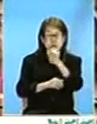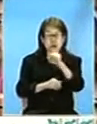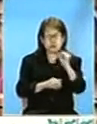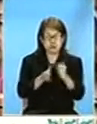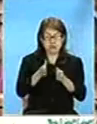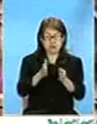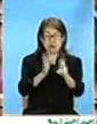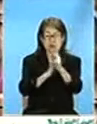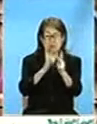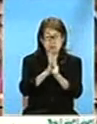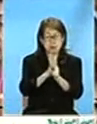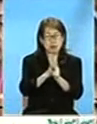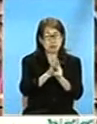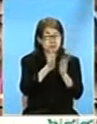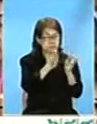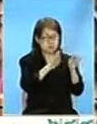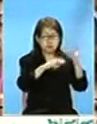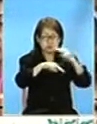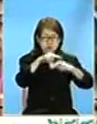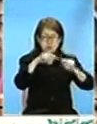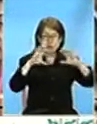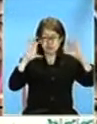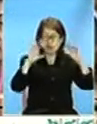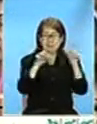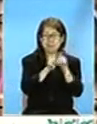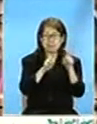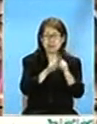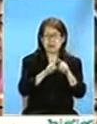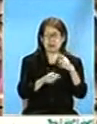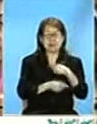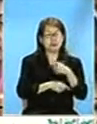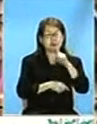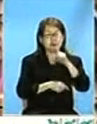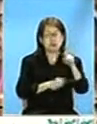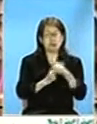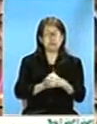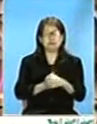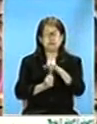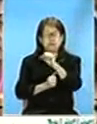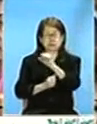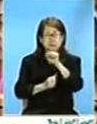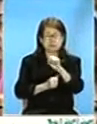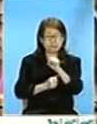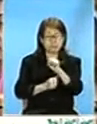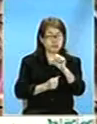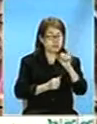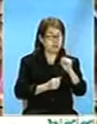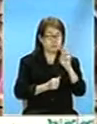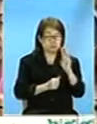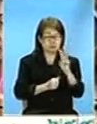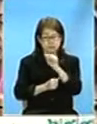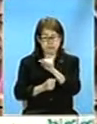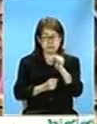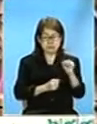ำหน้าที่ในการควบคุมการบริหารราชการแผ่นดินคำถามผมก็คือว่าสองสภาอันนี้เนี่ยสภา